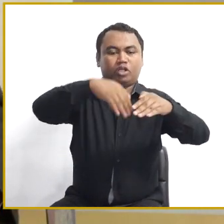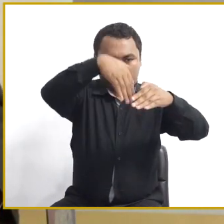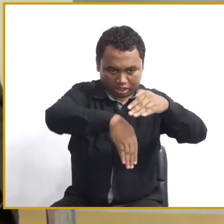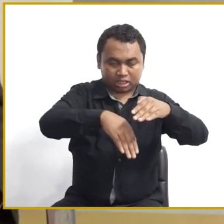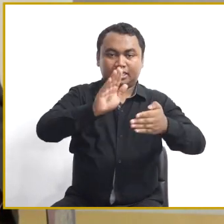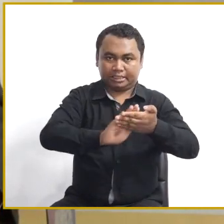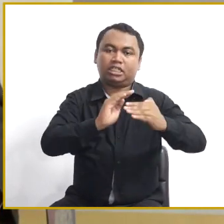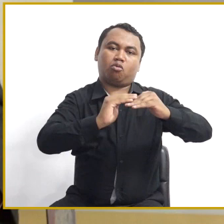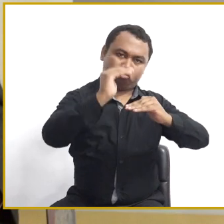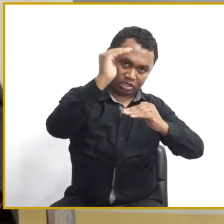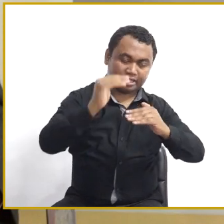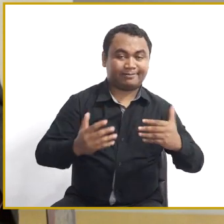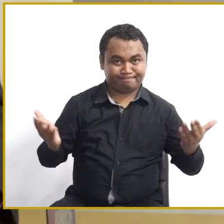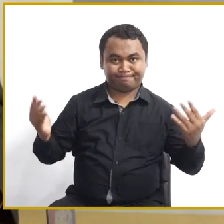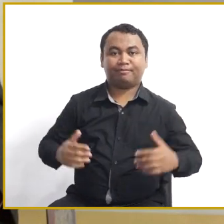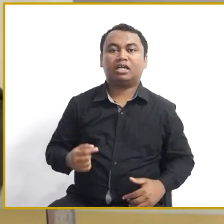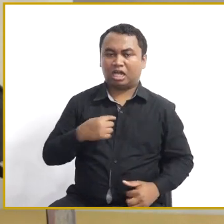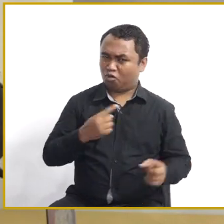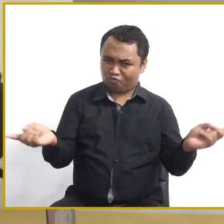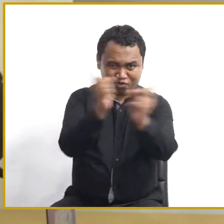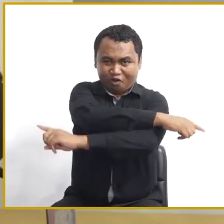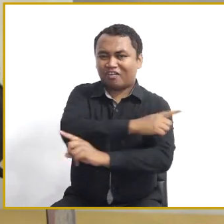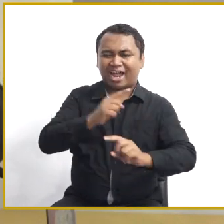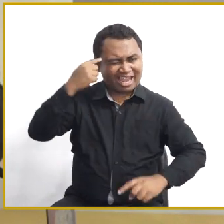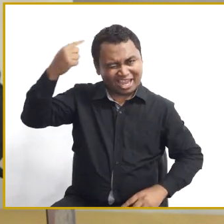Miova tanteraka mihitsy zany ny fomba fijeriko amin'ny resaka